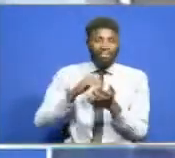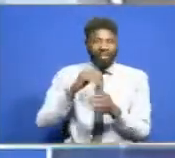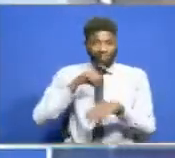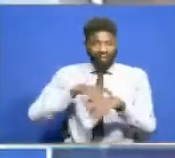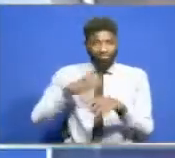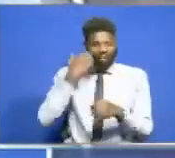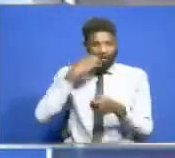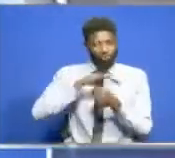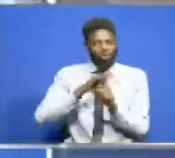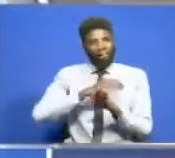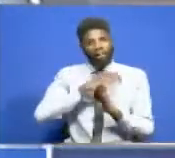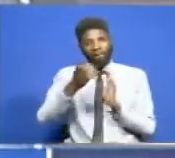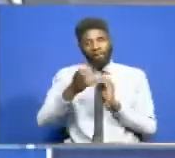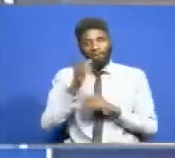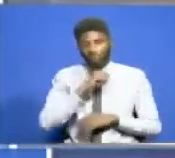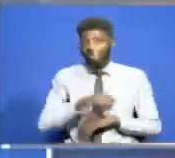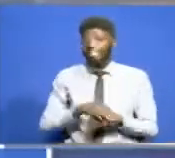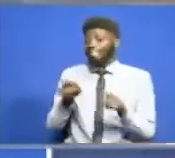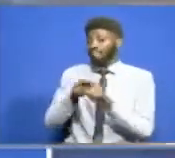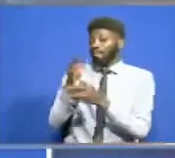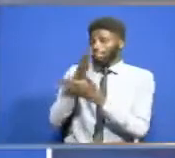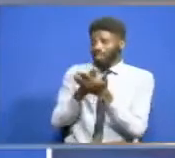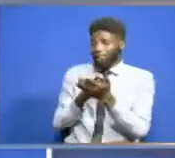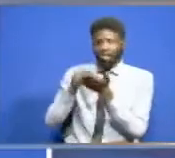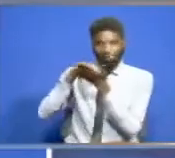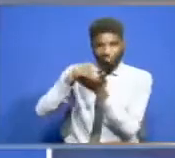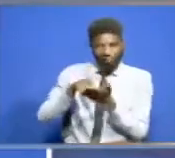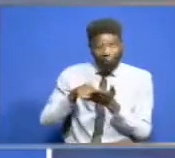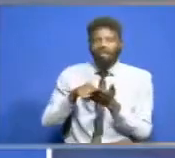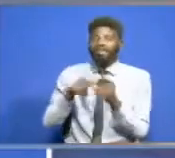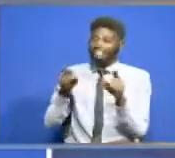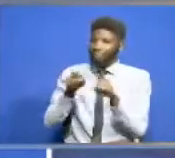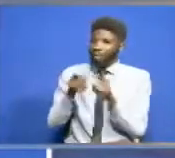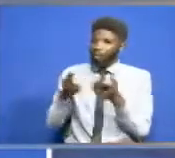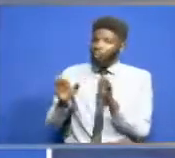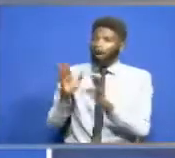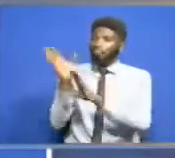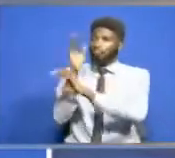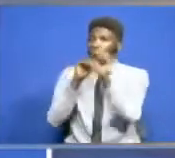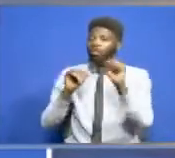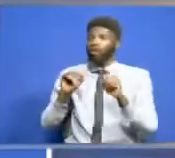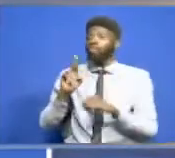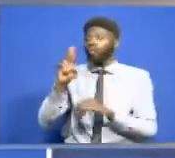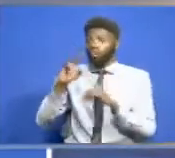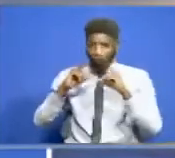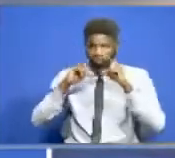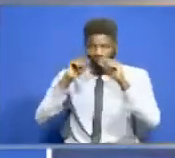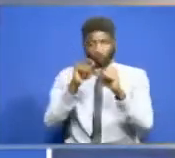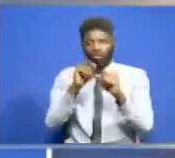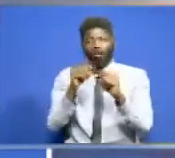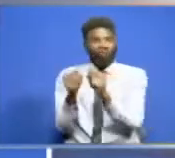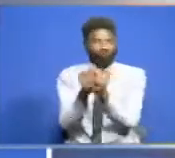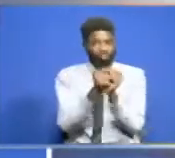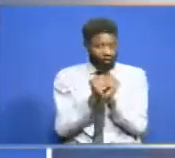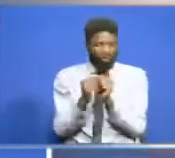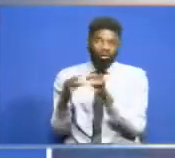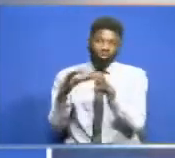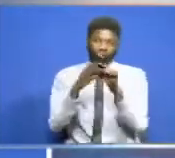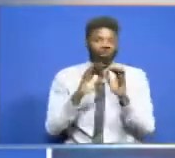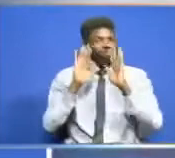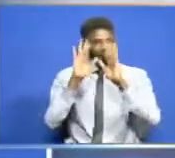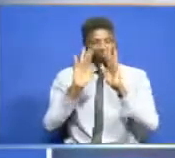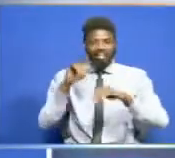yao wakikariri wito wa Rais Uhuru Kenyatta wa umoja na uwiano wa kitaifa, huku taifa hili likitafuta mazingira